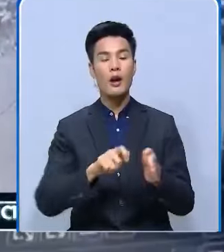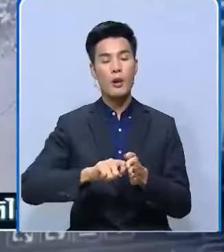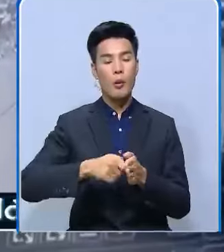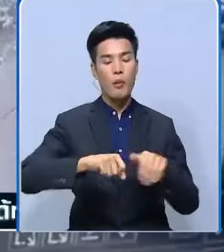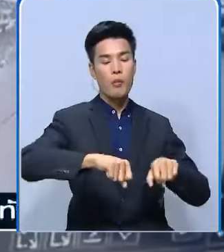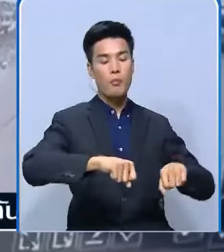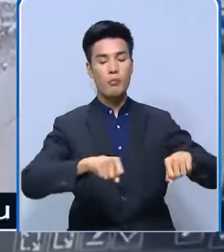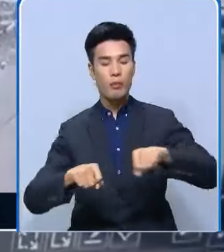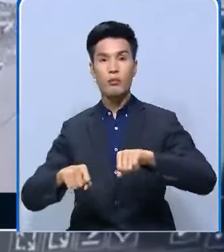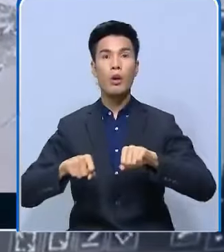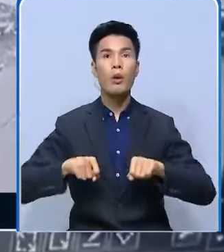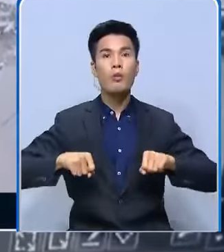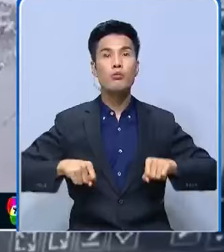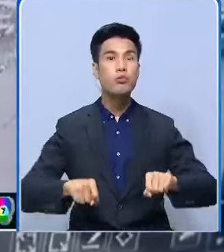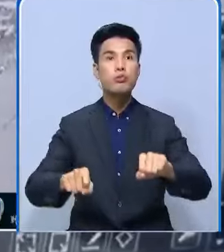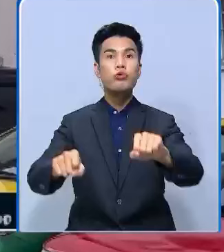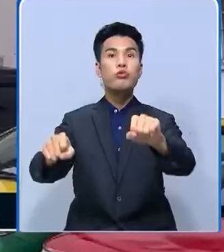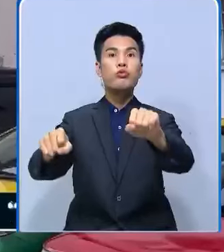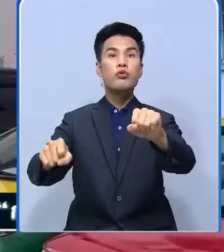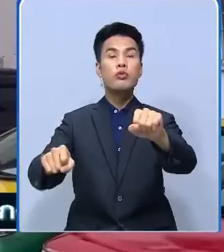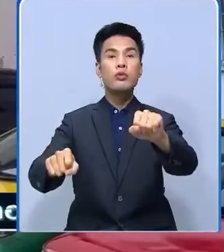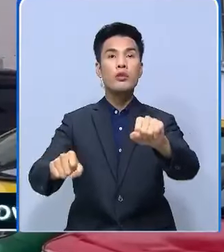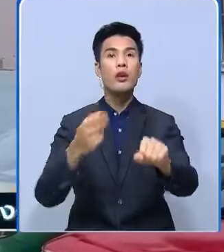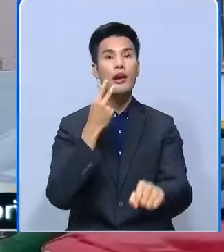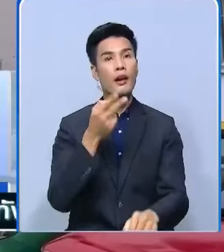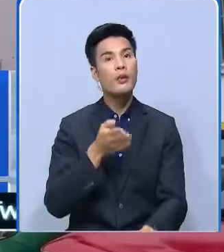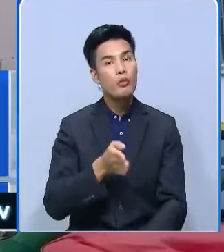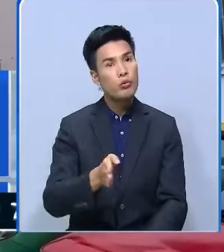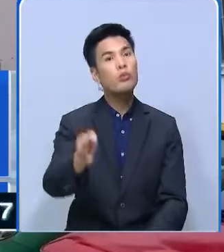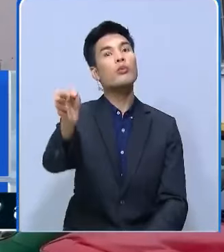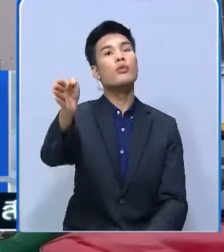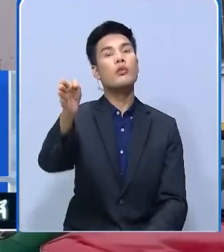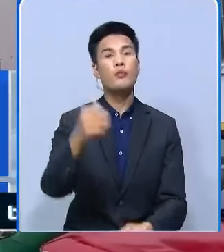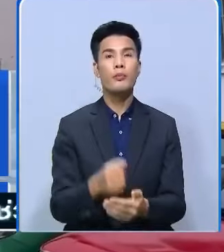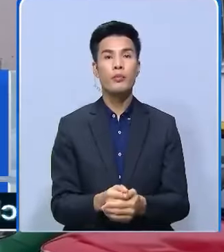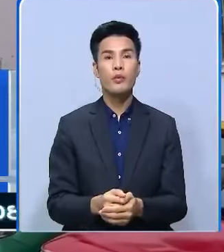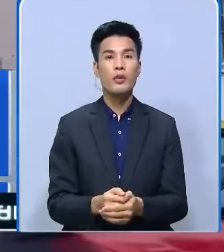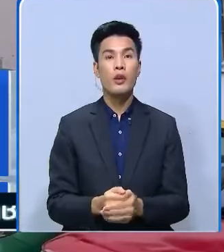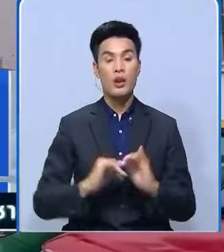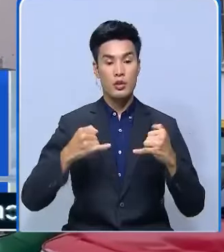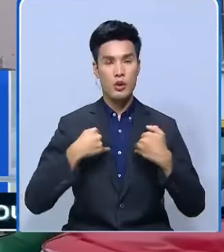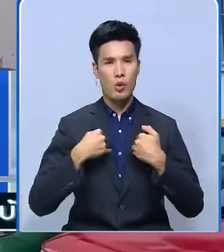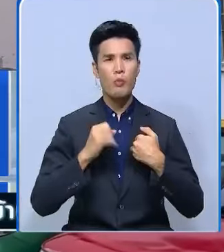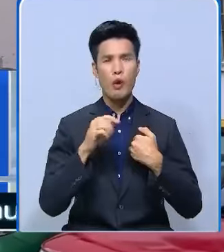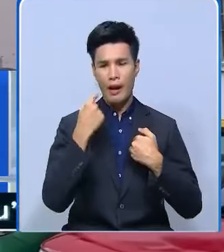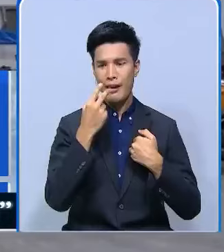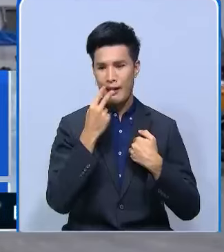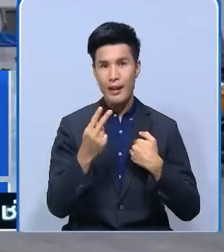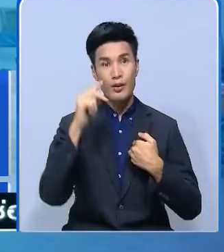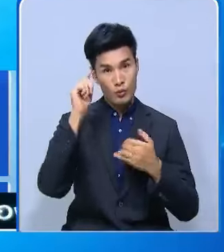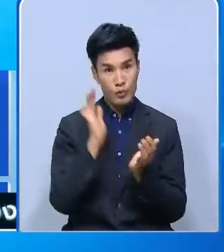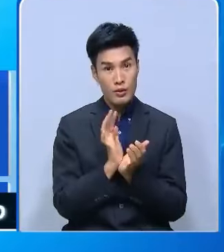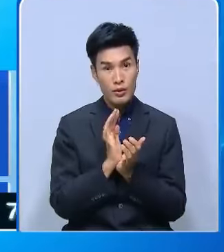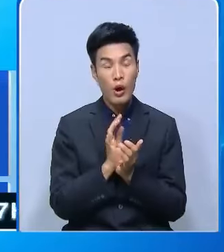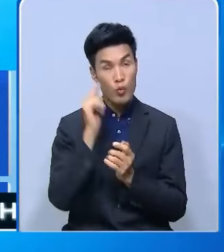ก็ขี่ออกจากหมู่บ้านเข้าไปเลยภาพจับตอนที่ออกไปได้นี่อีกมุมนึงเห็นไหมเจ้าของรถโพสต์ข้อความบอกใครเห็นหรือรู้จักโจร